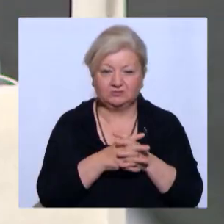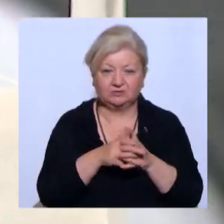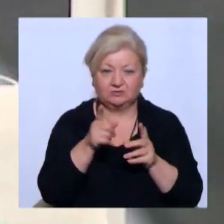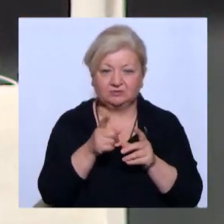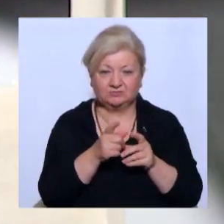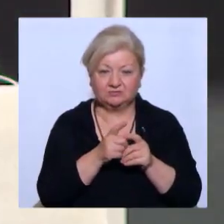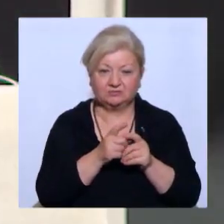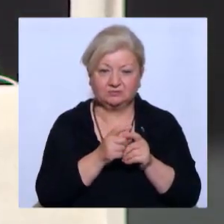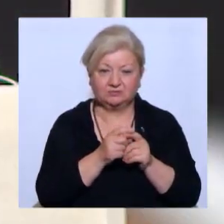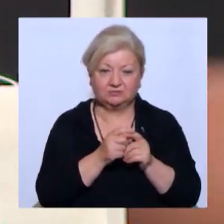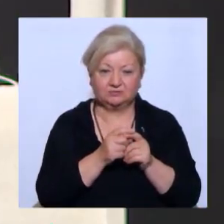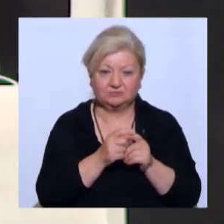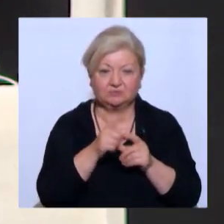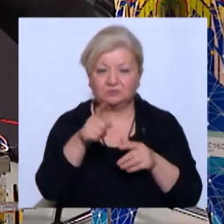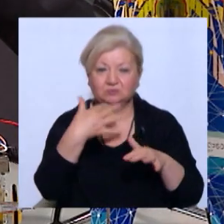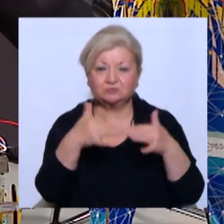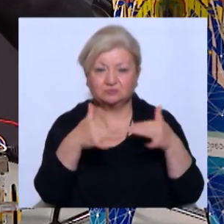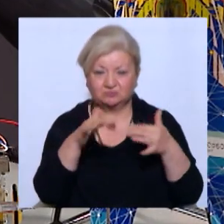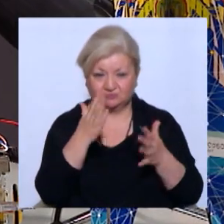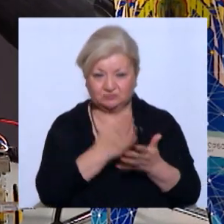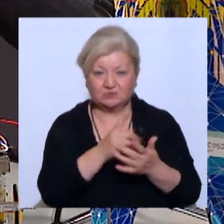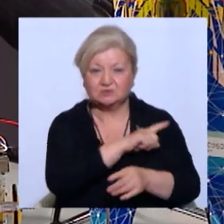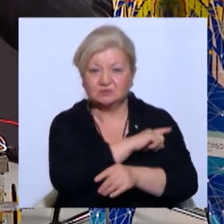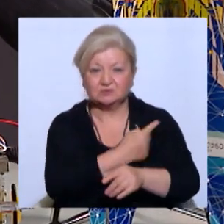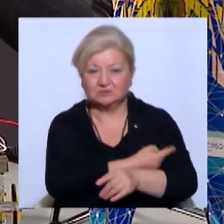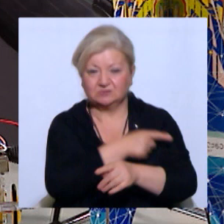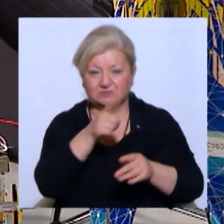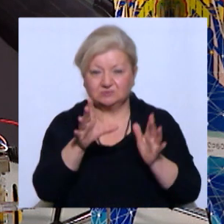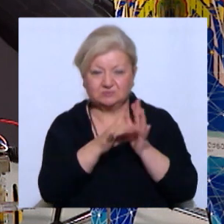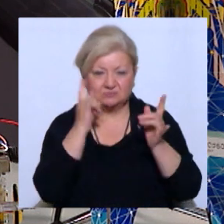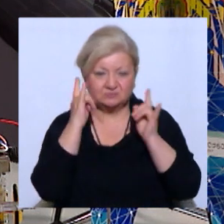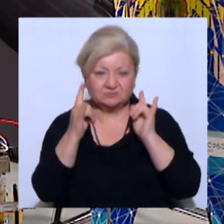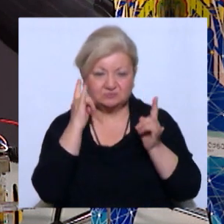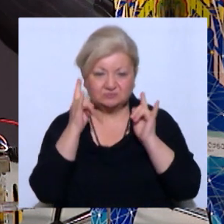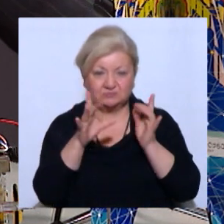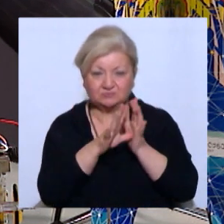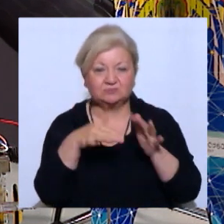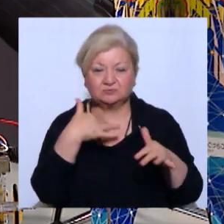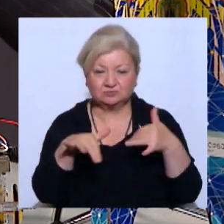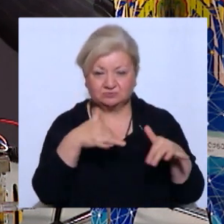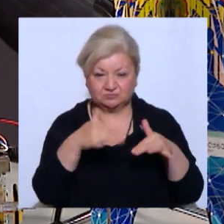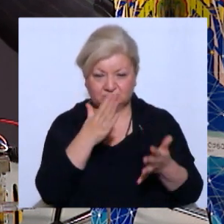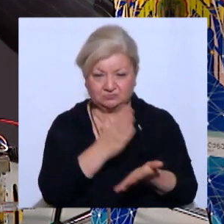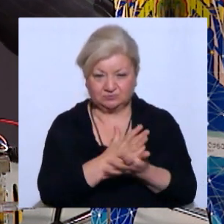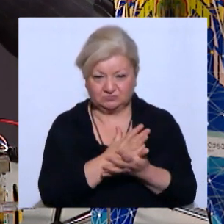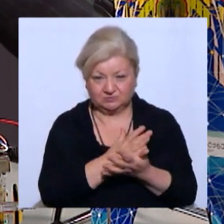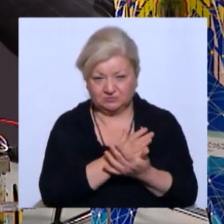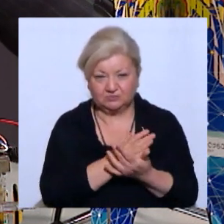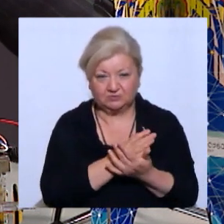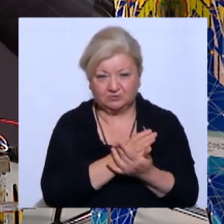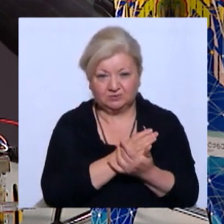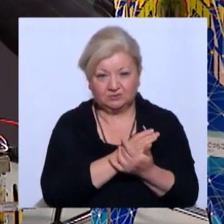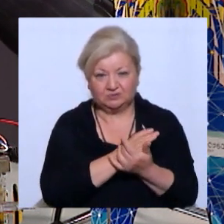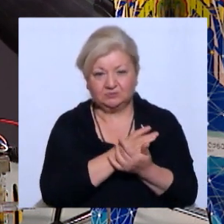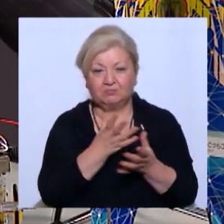ეს სიხშირე საკმაოდ სუსტია, უბრალოდ სიმძლავრე ამ ულტრაბგერული გამოსხივებული